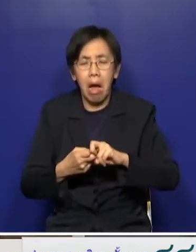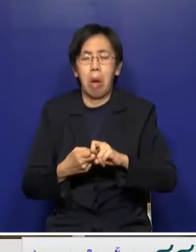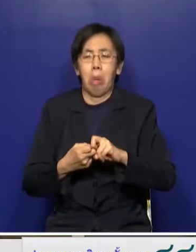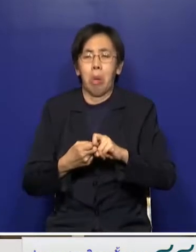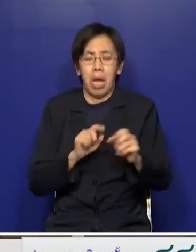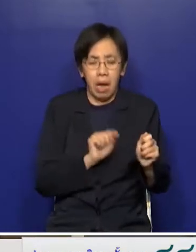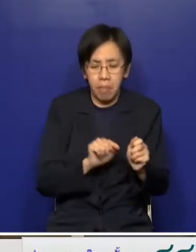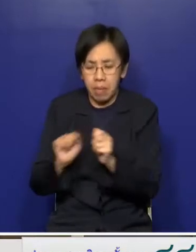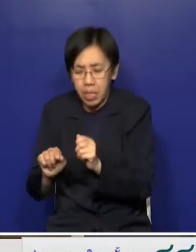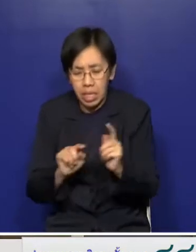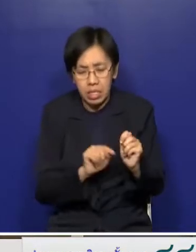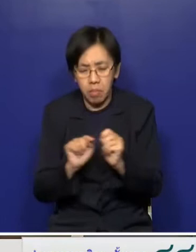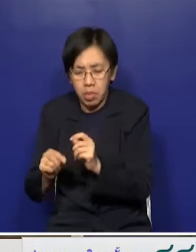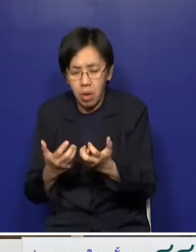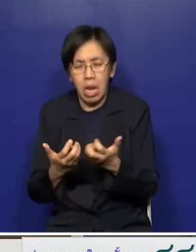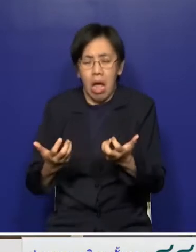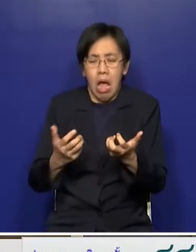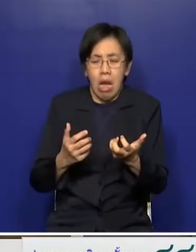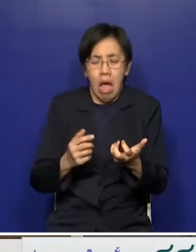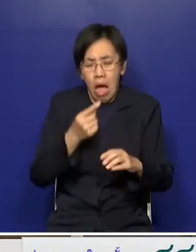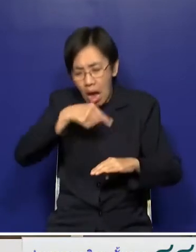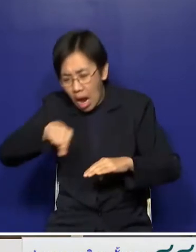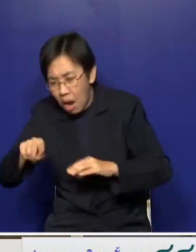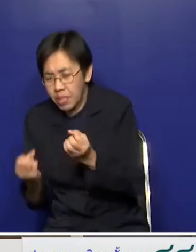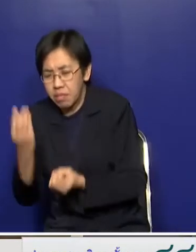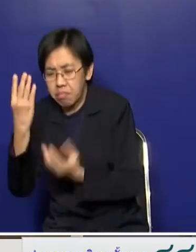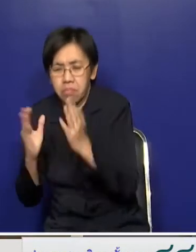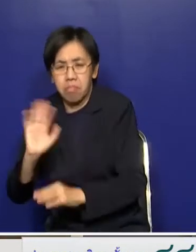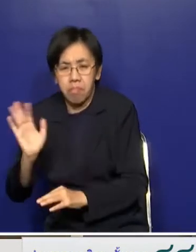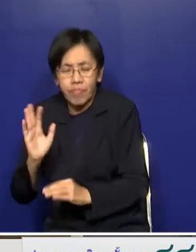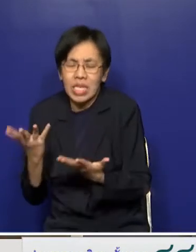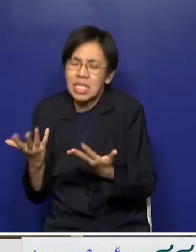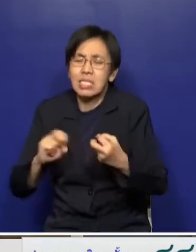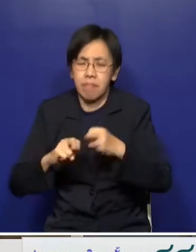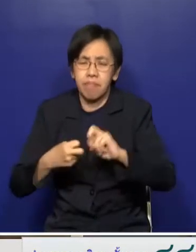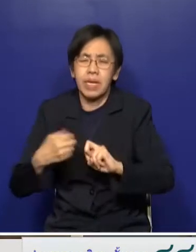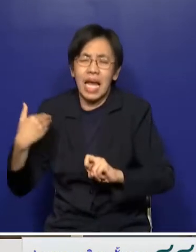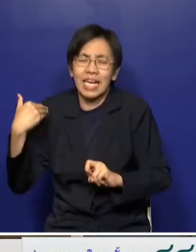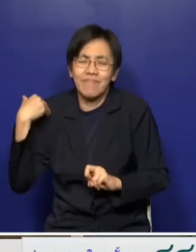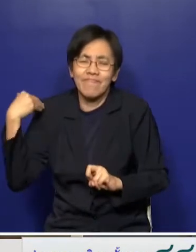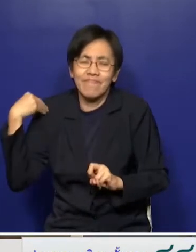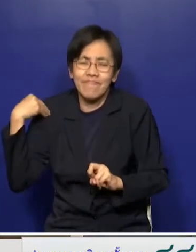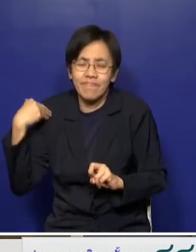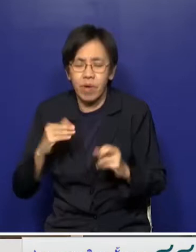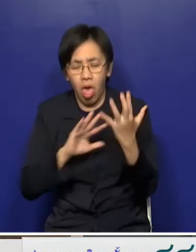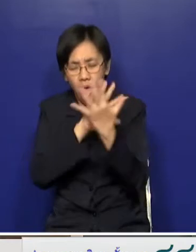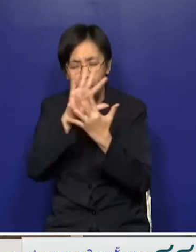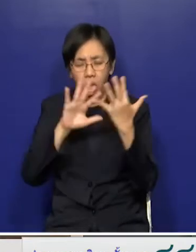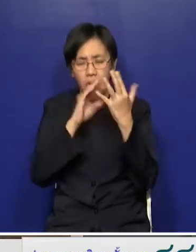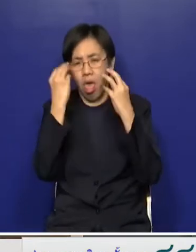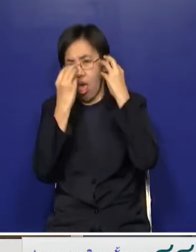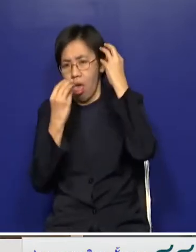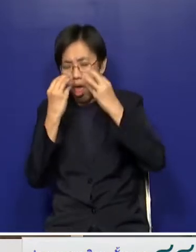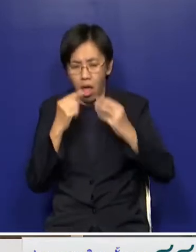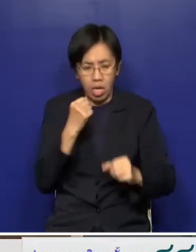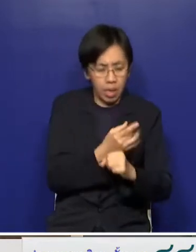ขตหรือว่าการเข้าไปในพื้นที่ป่าไม้เจ้าหน้าที่ป่าไม้เข้ามาช่วยอะไรต่างๆเหล่านี้ครับยังมีความสับสนมากเวลาทำงานว่าใครจะ